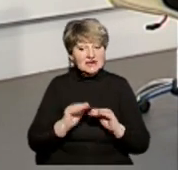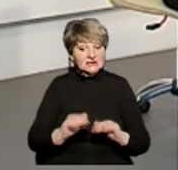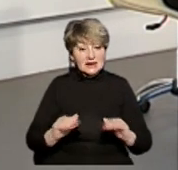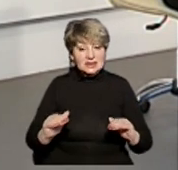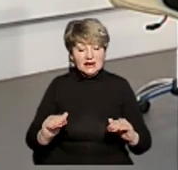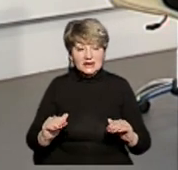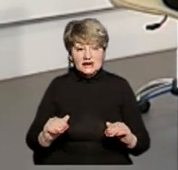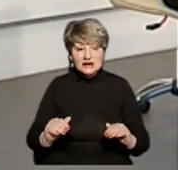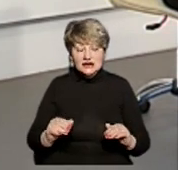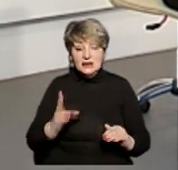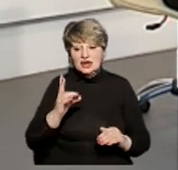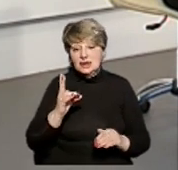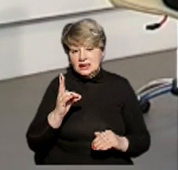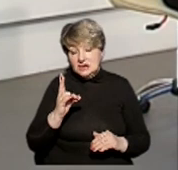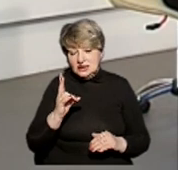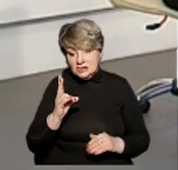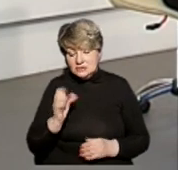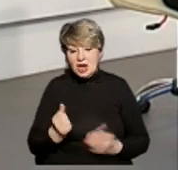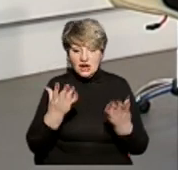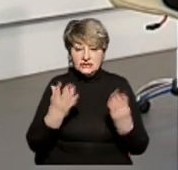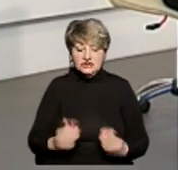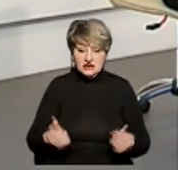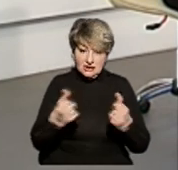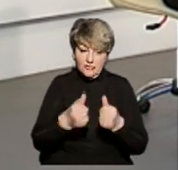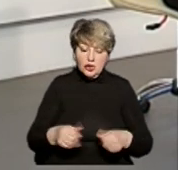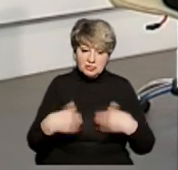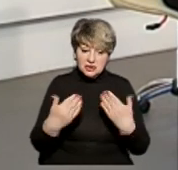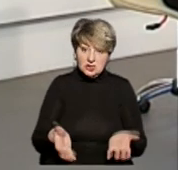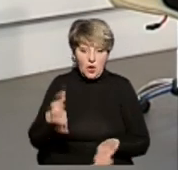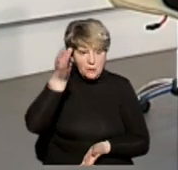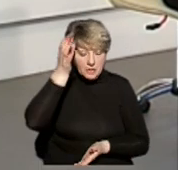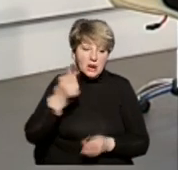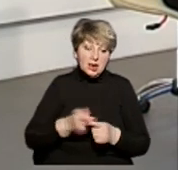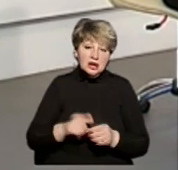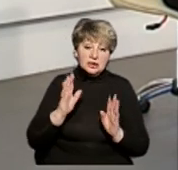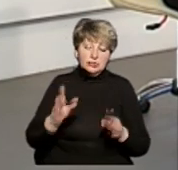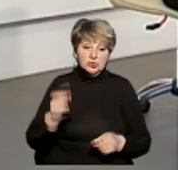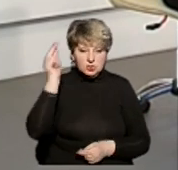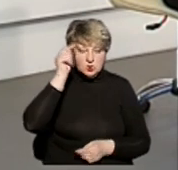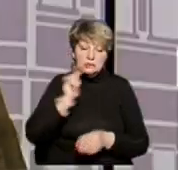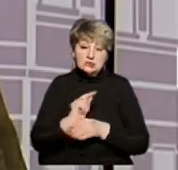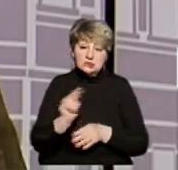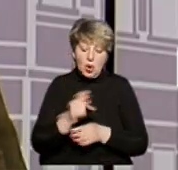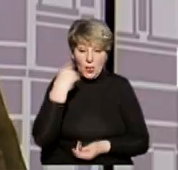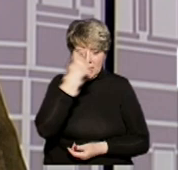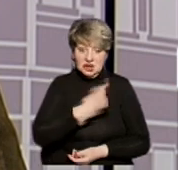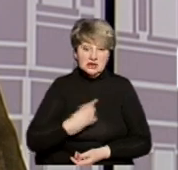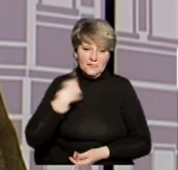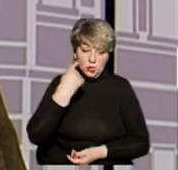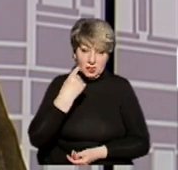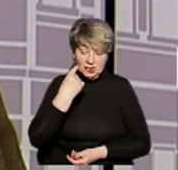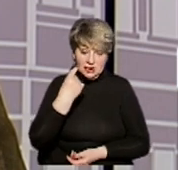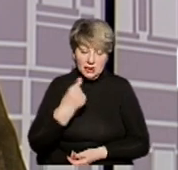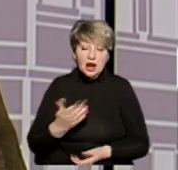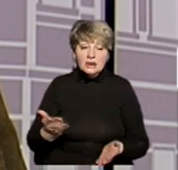дітей в наденній формі надання освіти. То тоді вже індивідуально вирішуємо питання форми